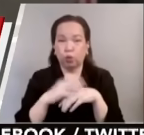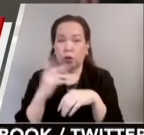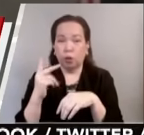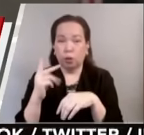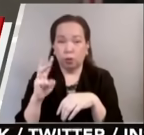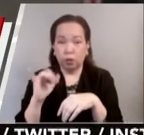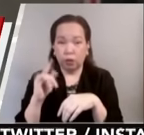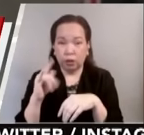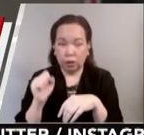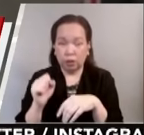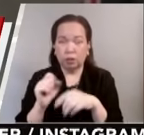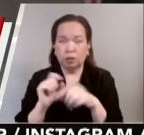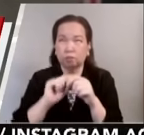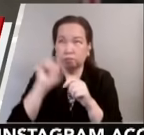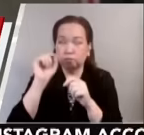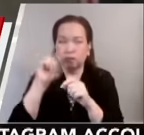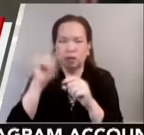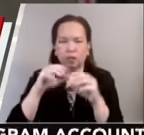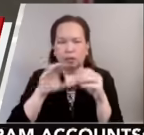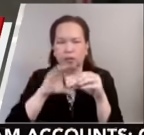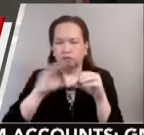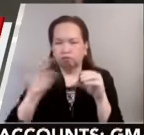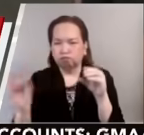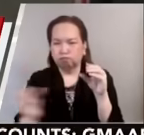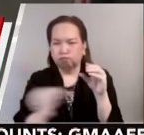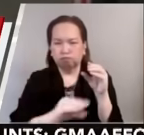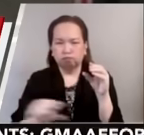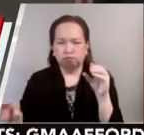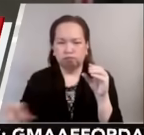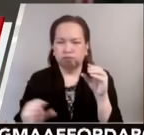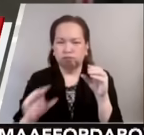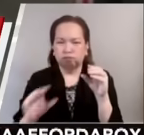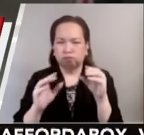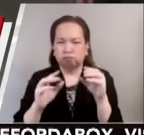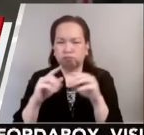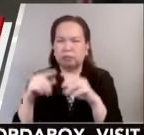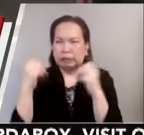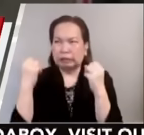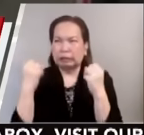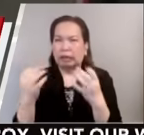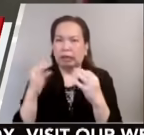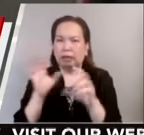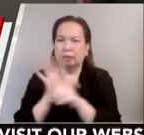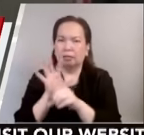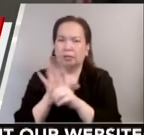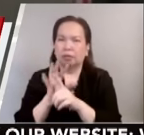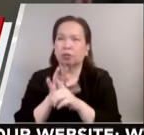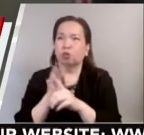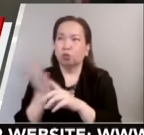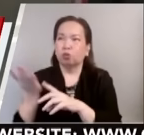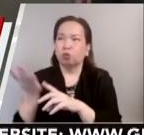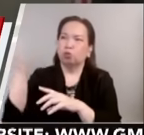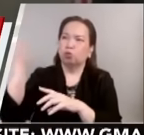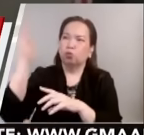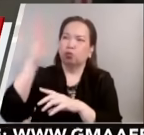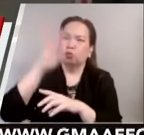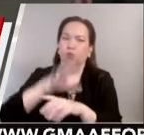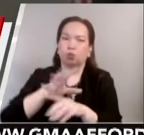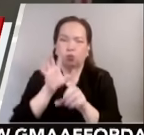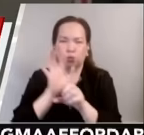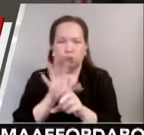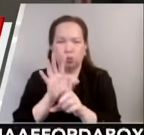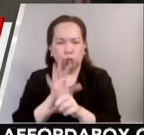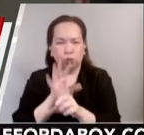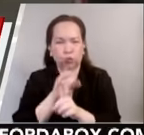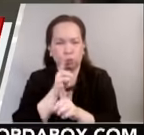tsaka sawas sobrang dami kasi ng mga namimili ngayon dito Alam mo buong araw hindi nababakante yung mga tindahan dito punong-puno rin yung mga